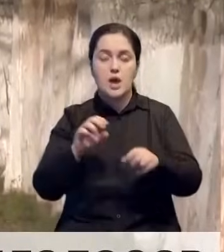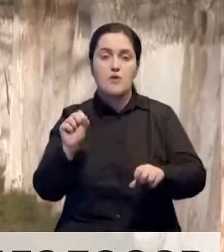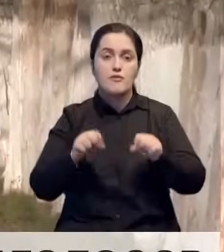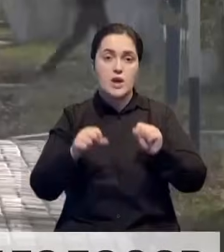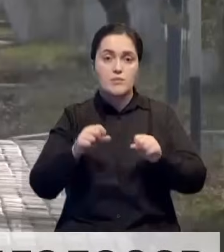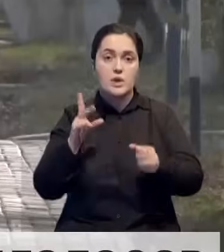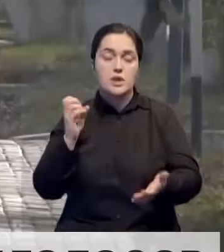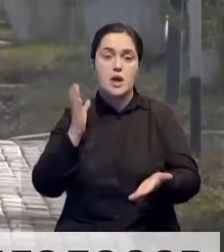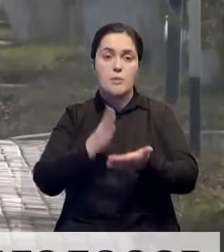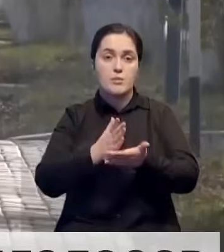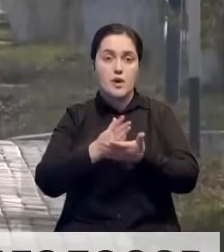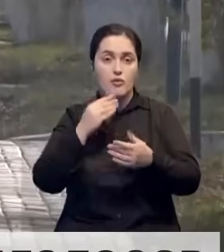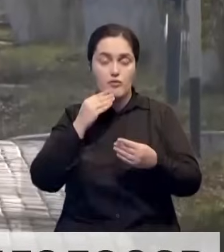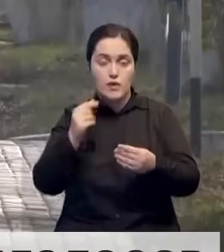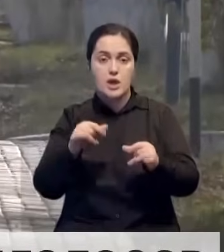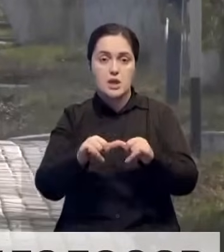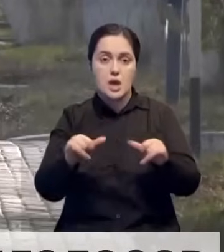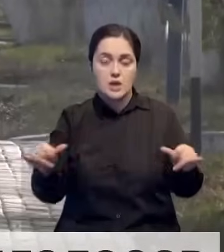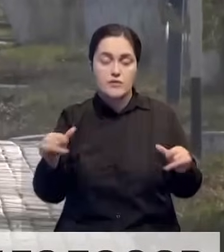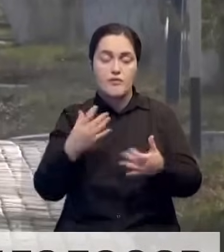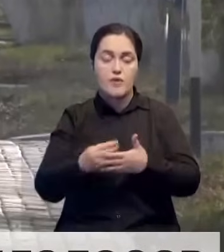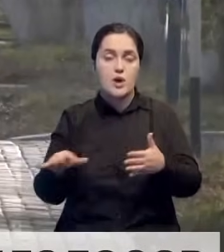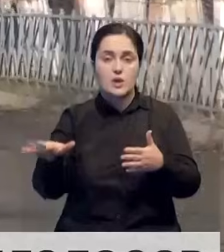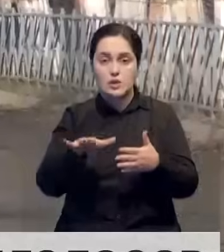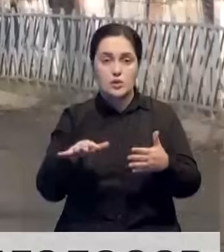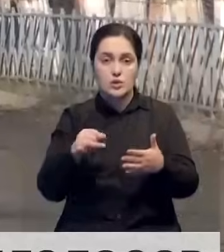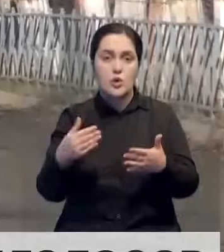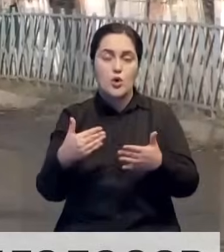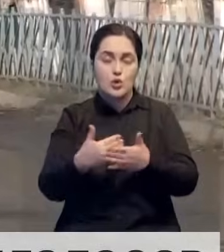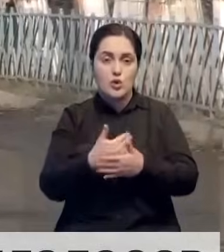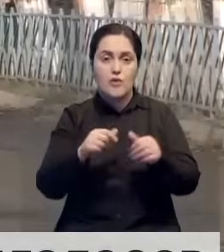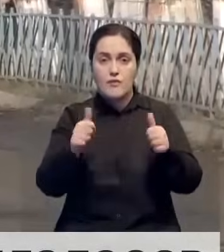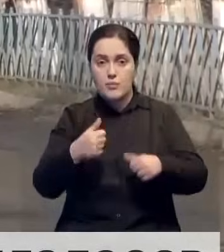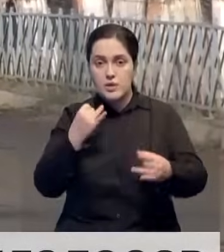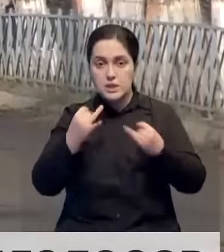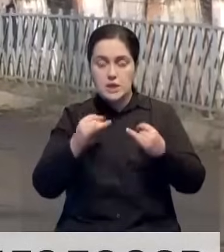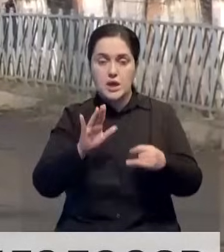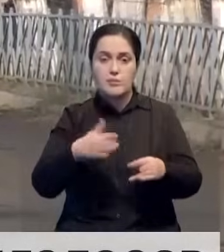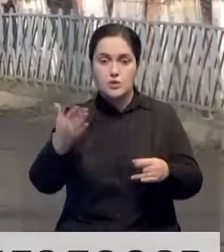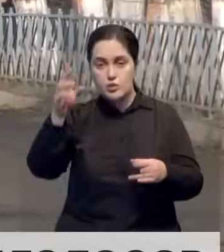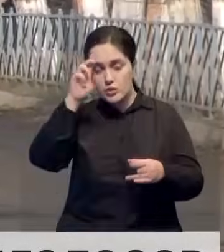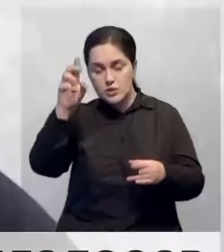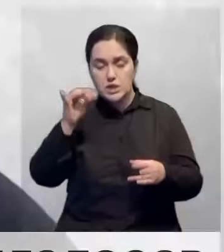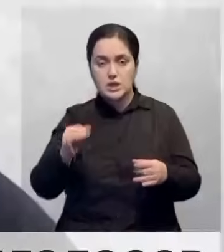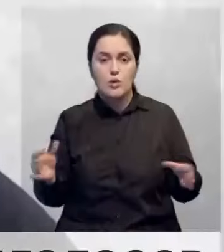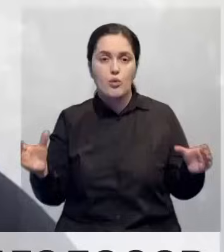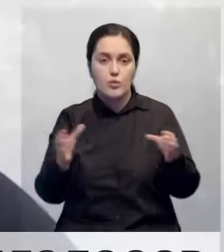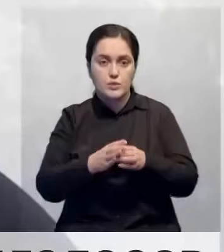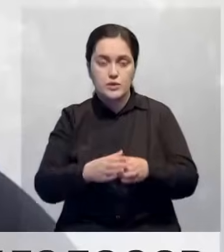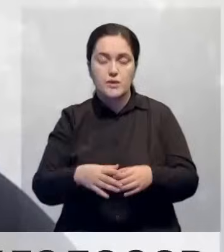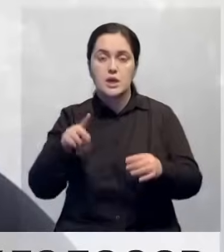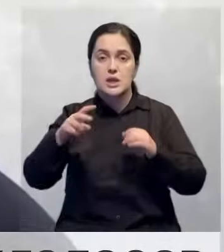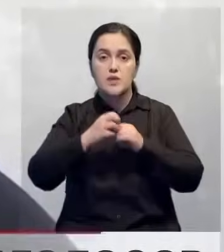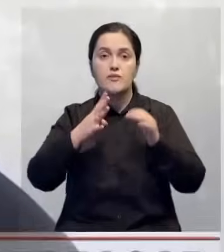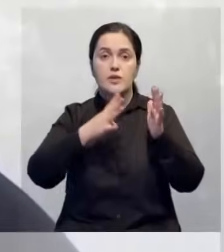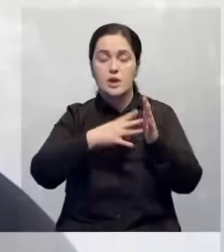казахстанцев напрямую влиять на развитие своего региона и выстраивать новый формат диалога между государством и обществом. С 2019 года,